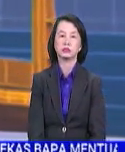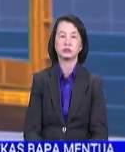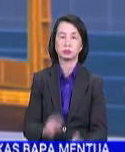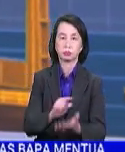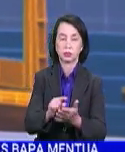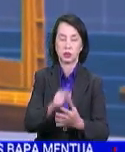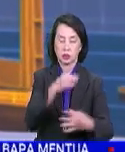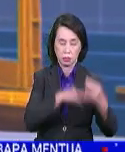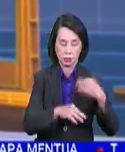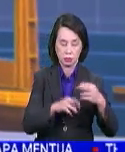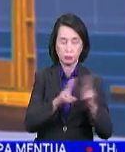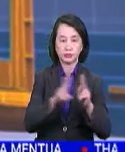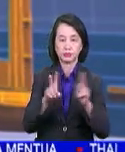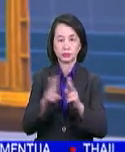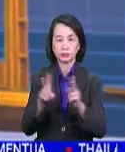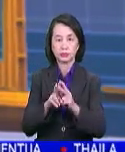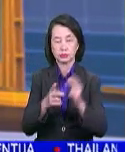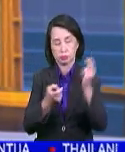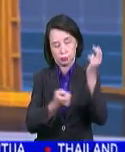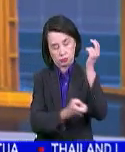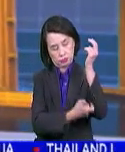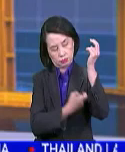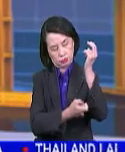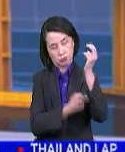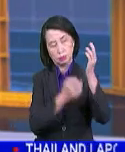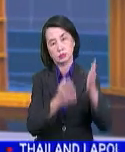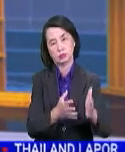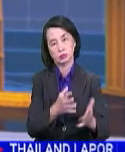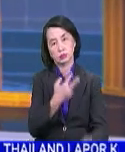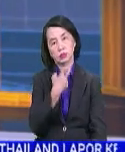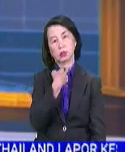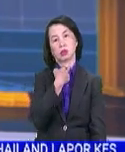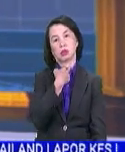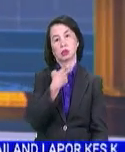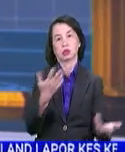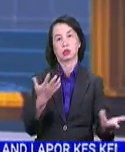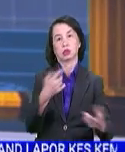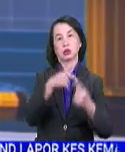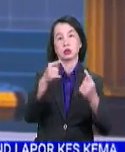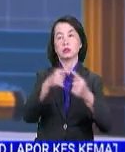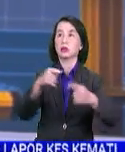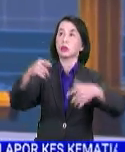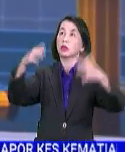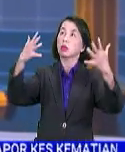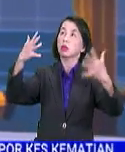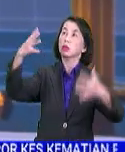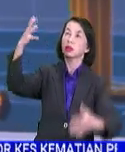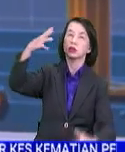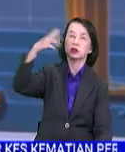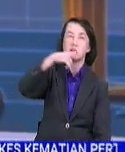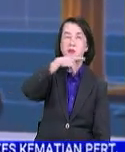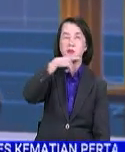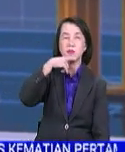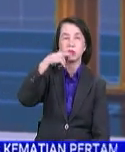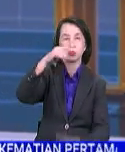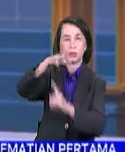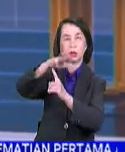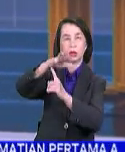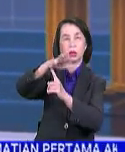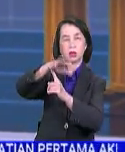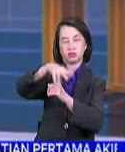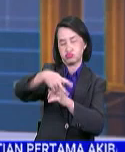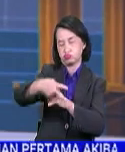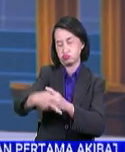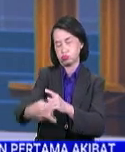Pendapatan penduduk kampung sebagai penoreh getah kebiasaannya terjejas setiap kali musim kemarau disebabkan daun getah luruh